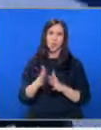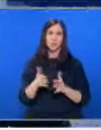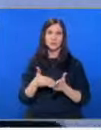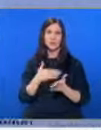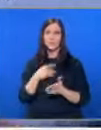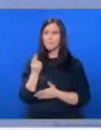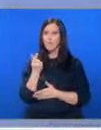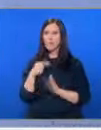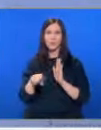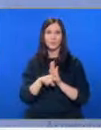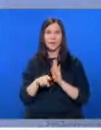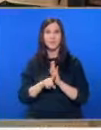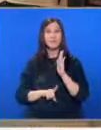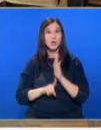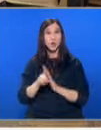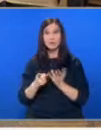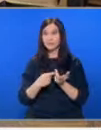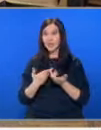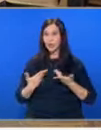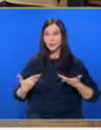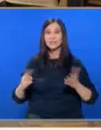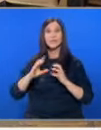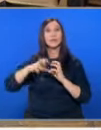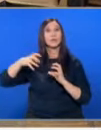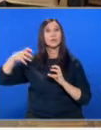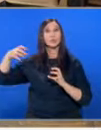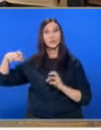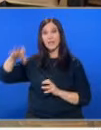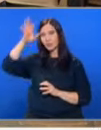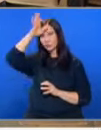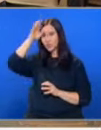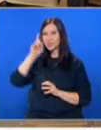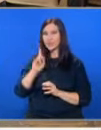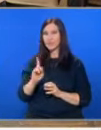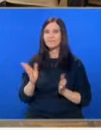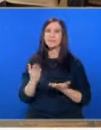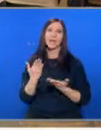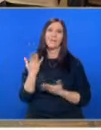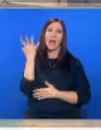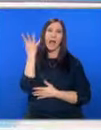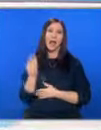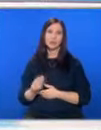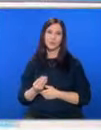има по-малко негативни рекорди, за всеки от нас грамотността на учениците трябва да се превърне в кауза.